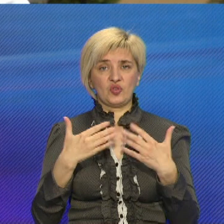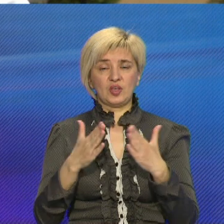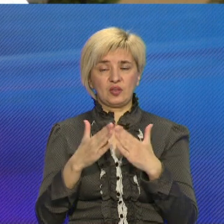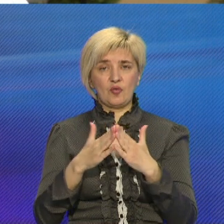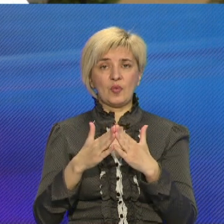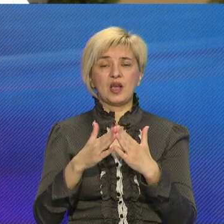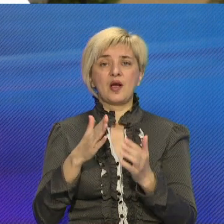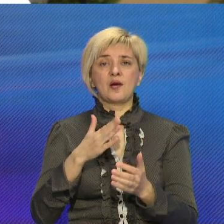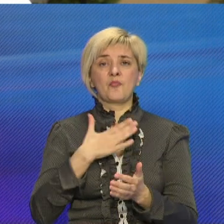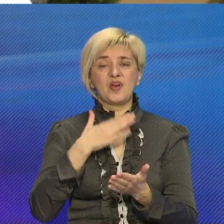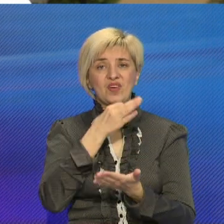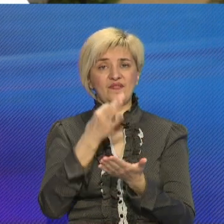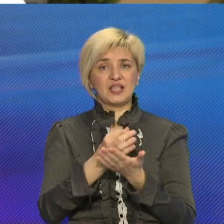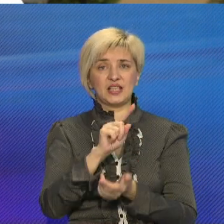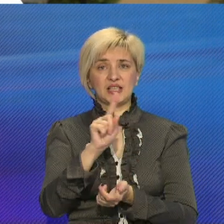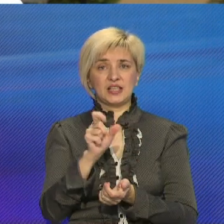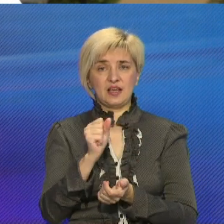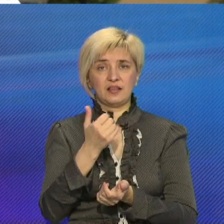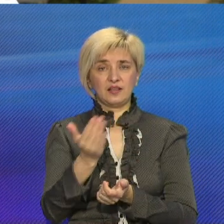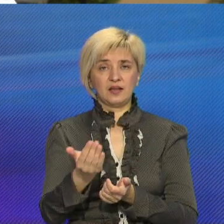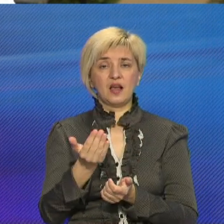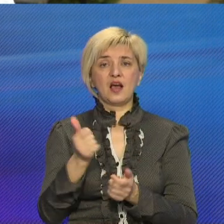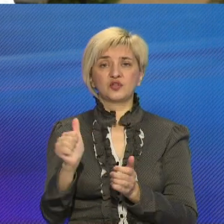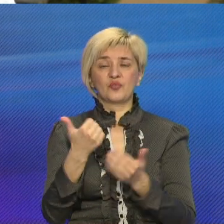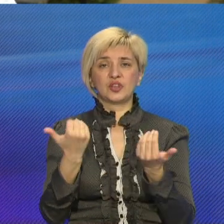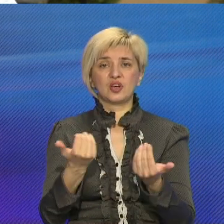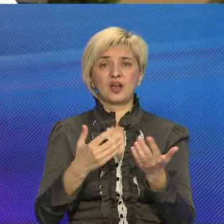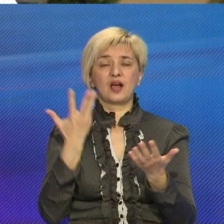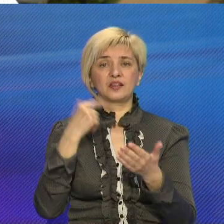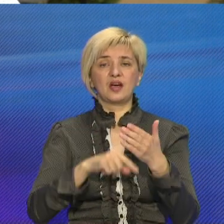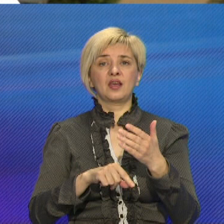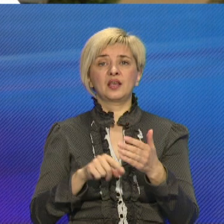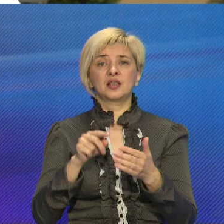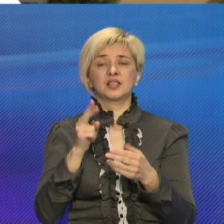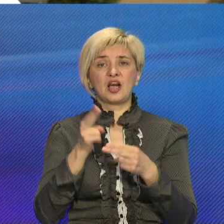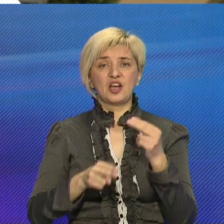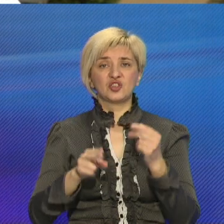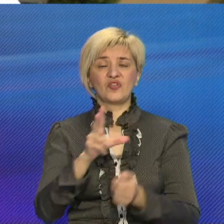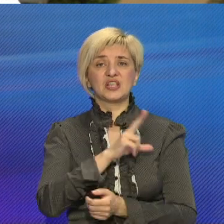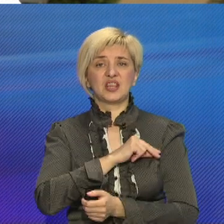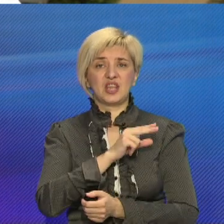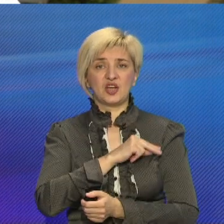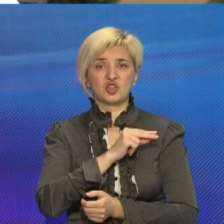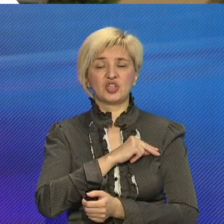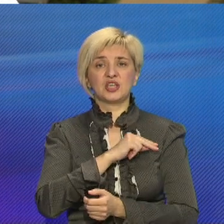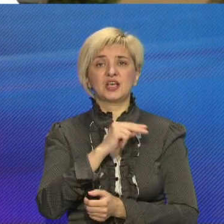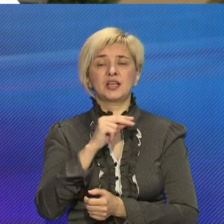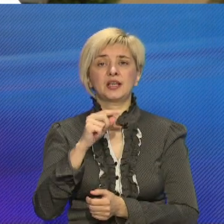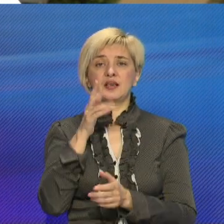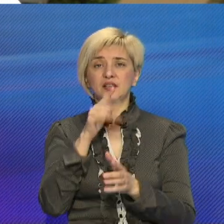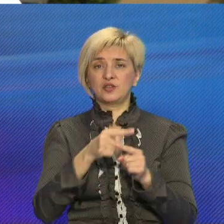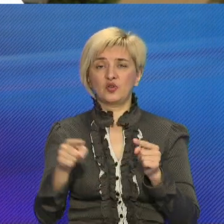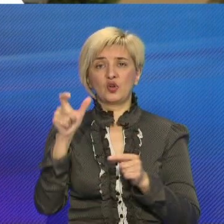приручили, и особенно сейчас, когда начинается заканчиваться дачный сезон, люди уезжают со своих дач и